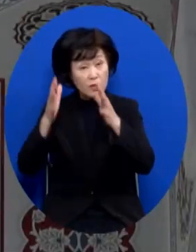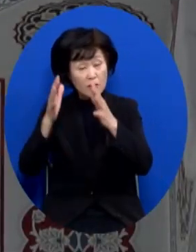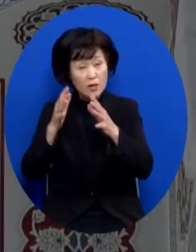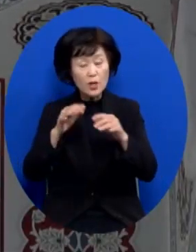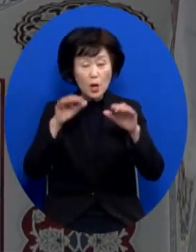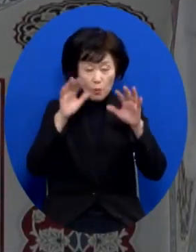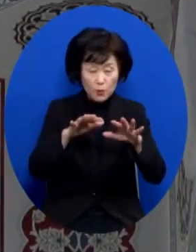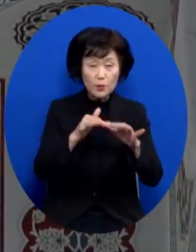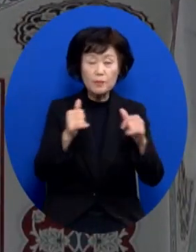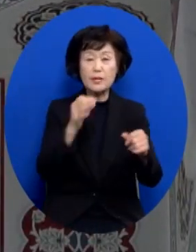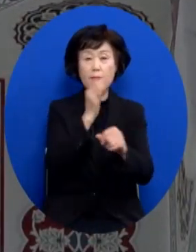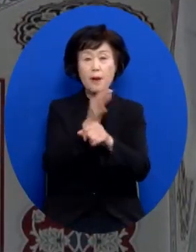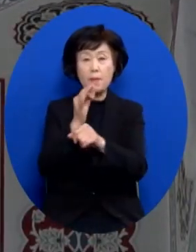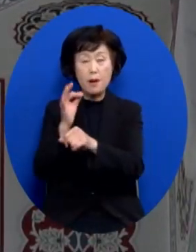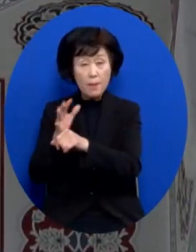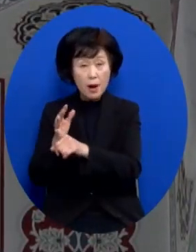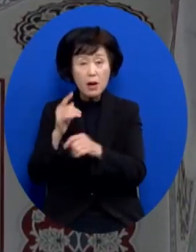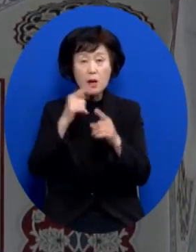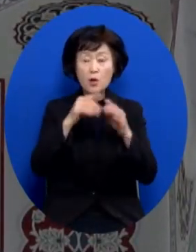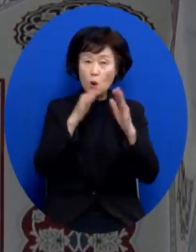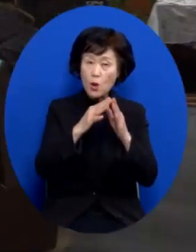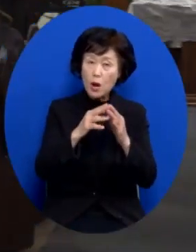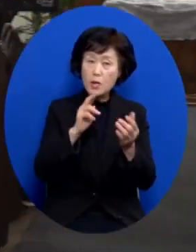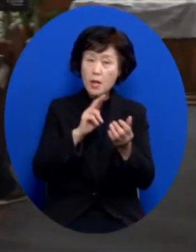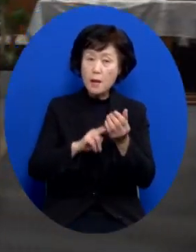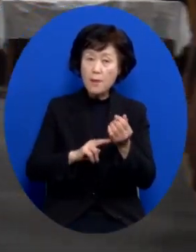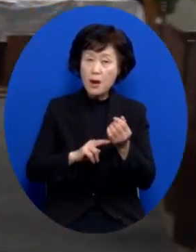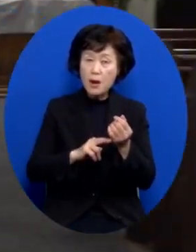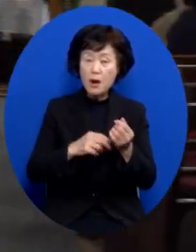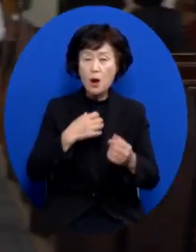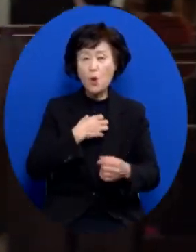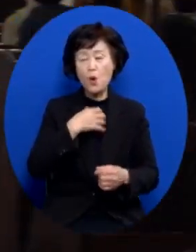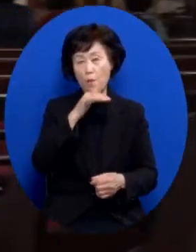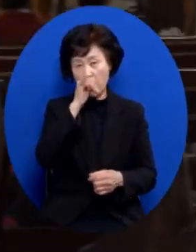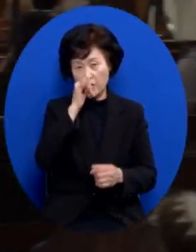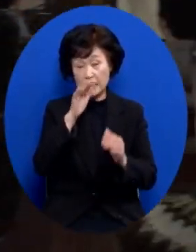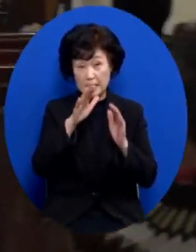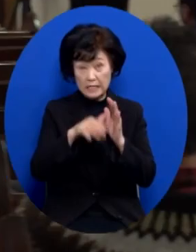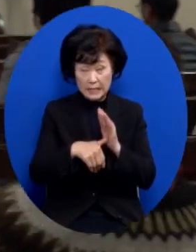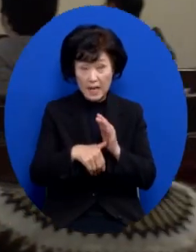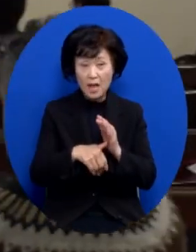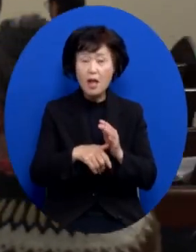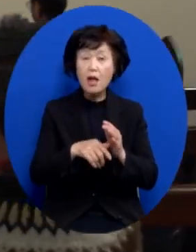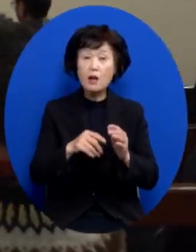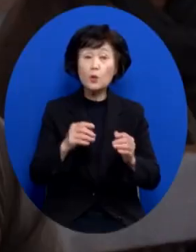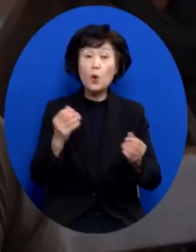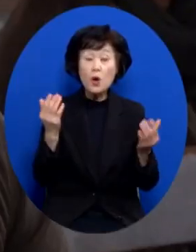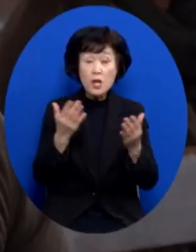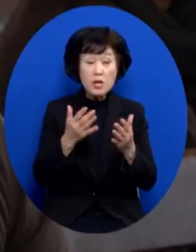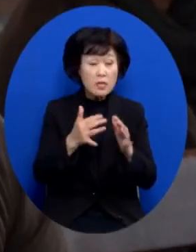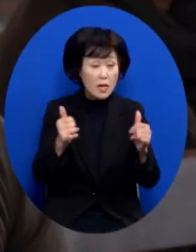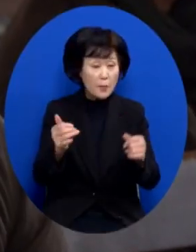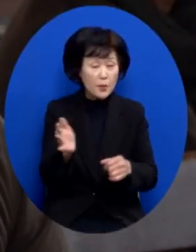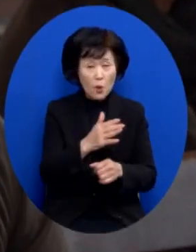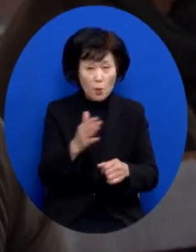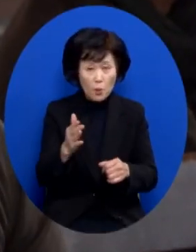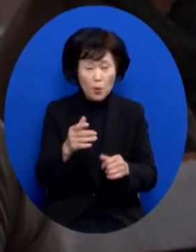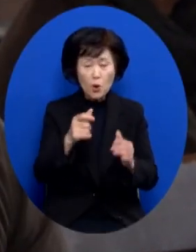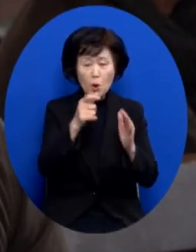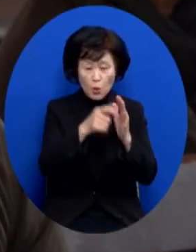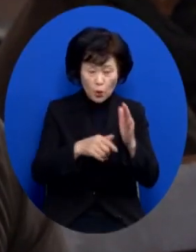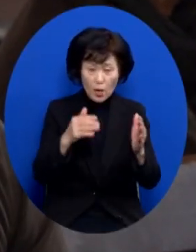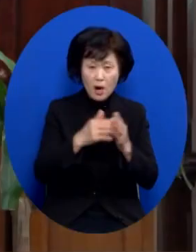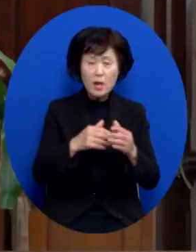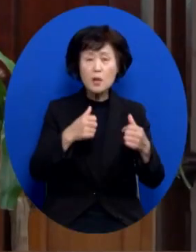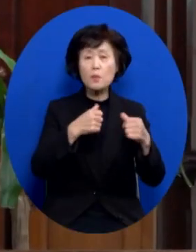교회가 모스크로 변하는 것은 시간 문제였습니다. 성도 이탈과 사역자의 부재 속에서 교단마저 포기하려 했던